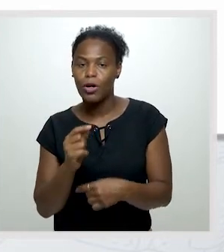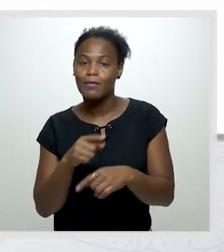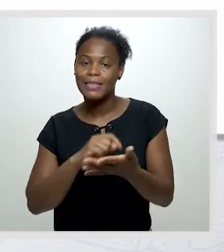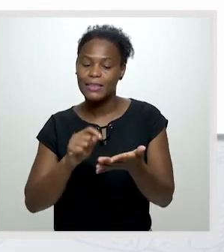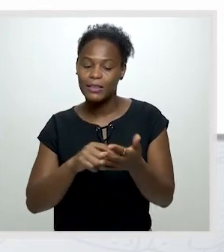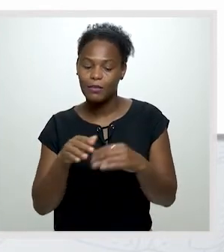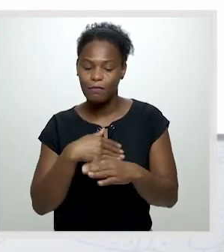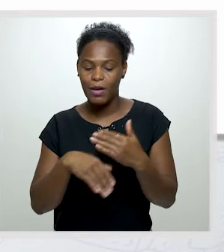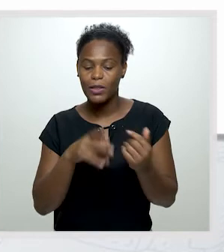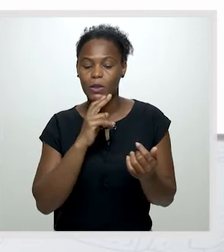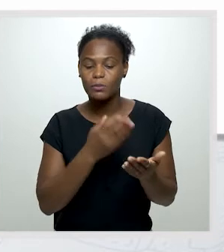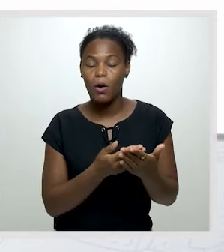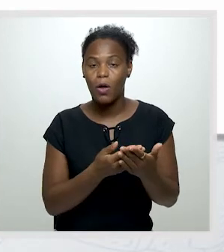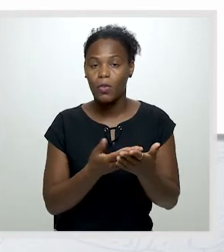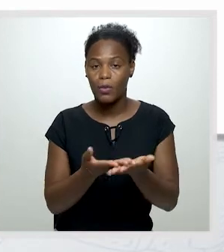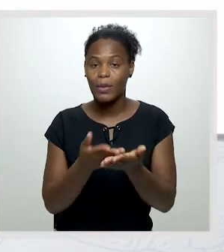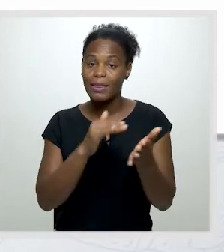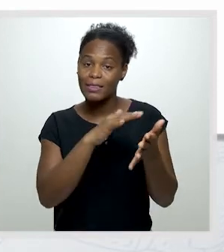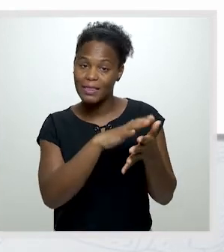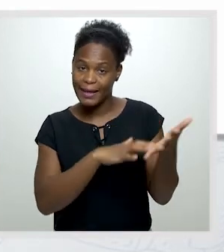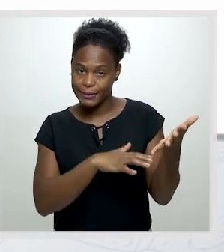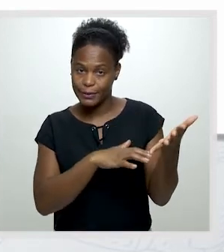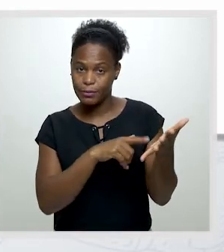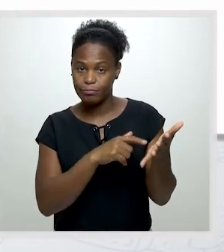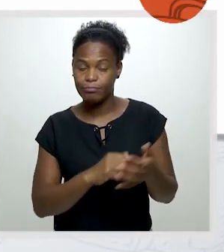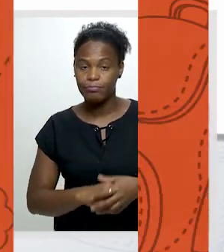exercice. Les réponses sont dans les textes.